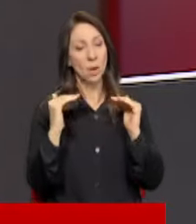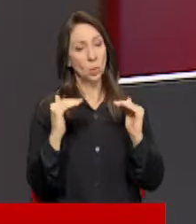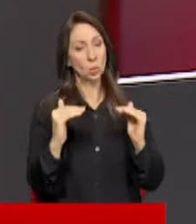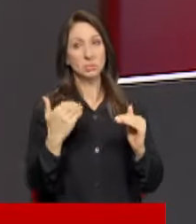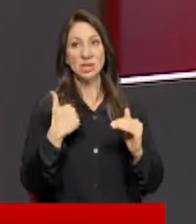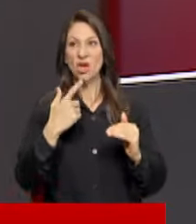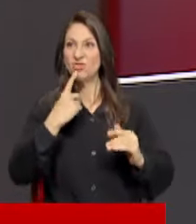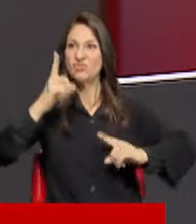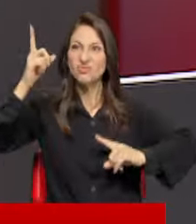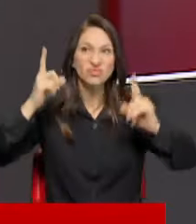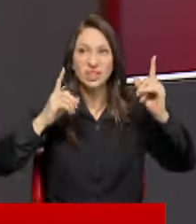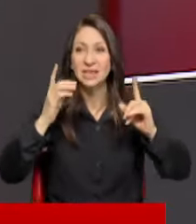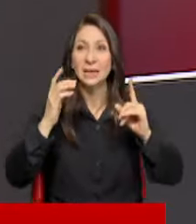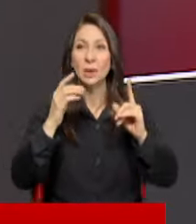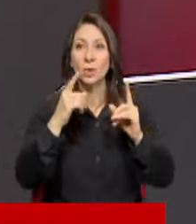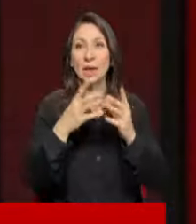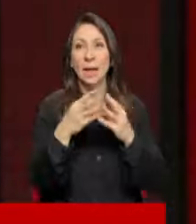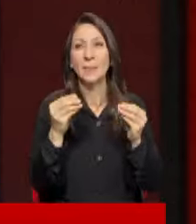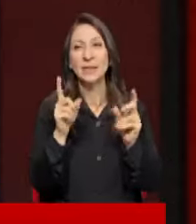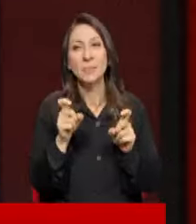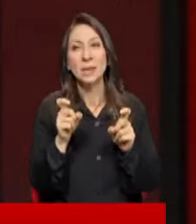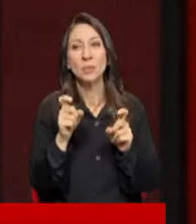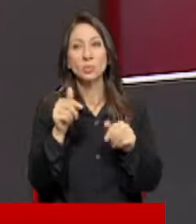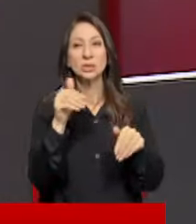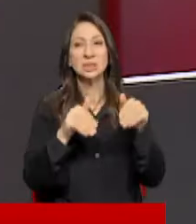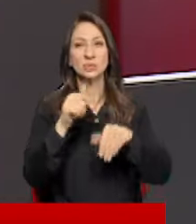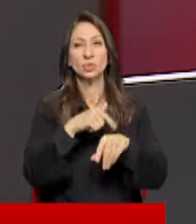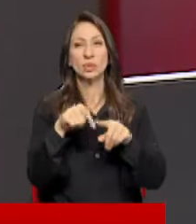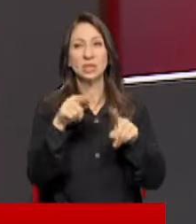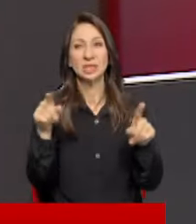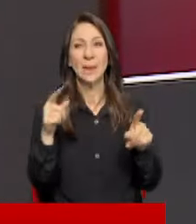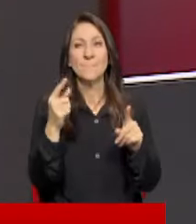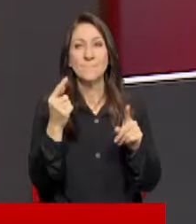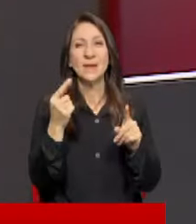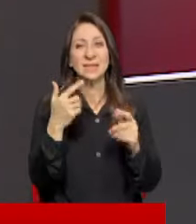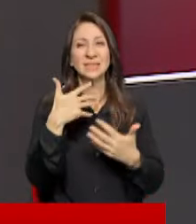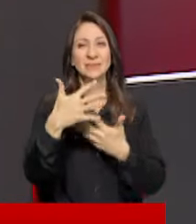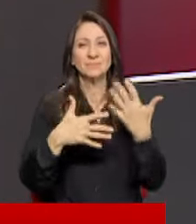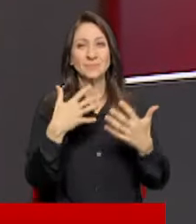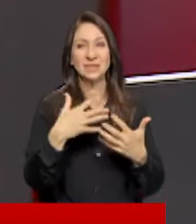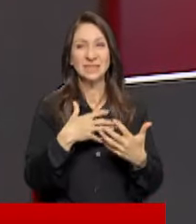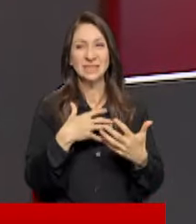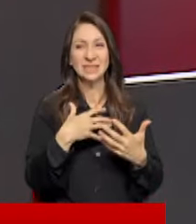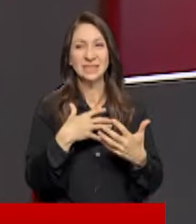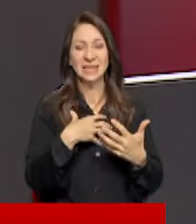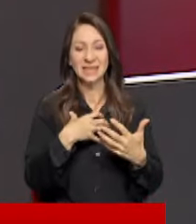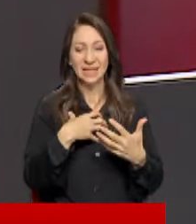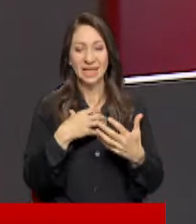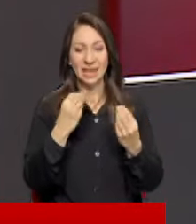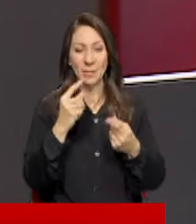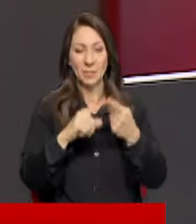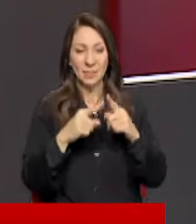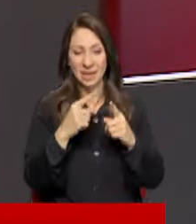böyle sivrilikler yoktur. Makuliyeti mi yitirdi o zaman? Yani bu seçim sürecinde biraz bu kendi partimize